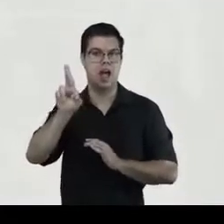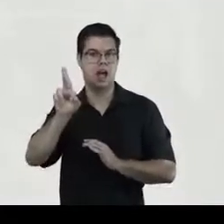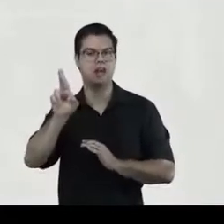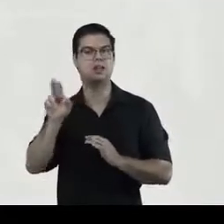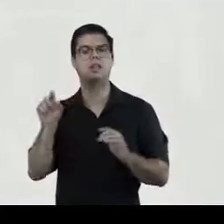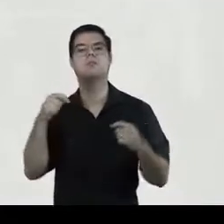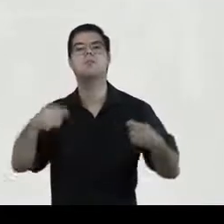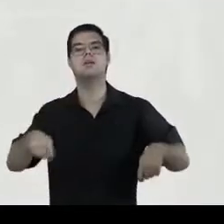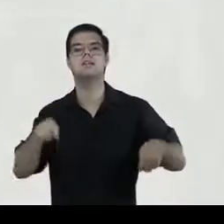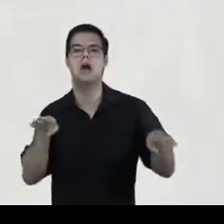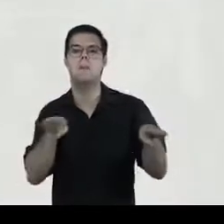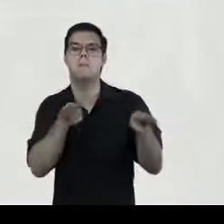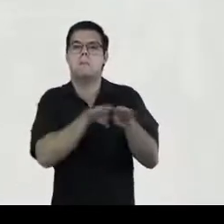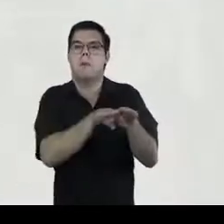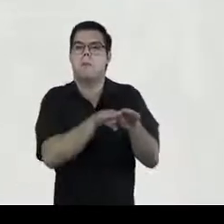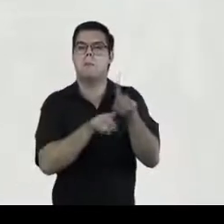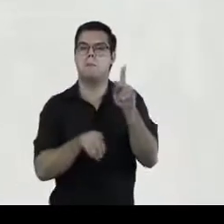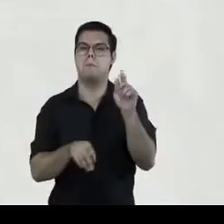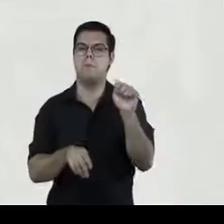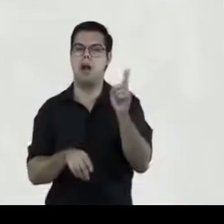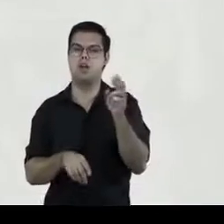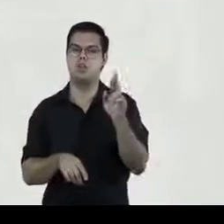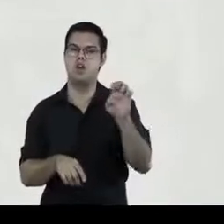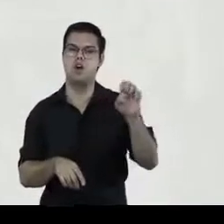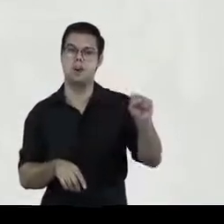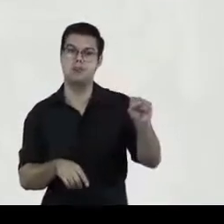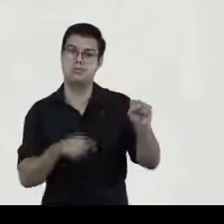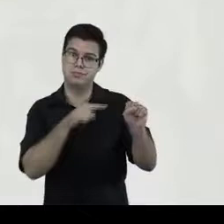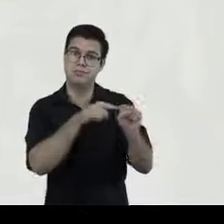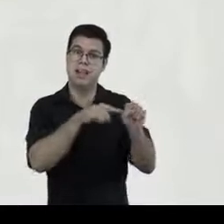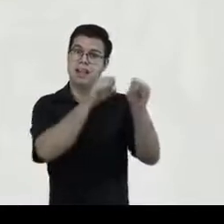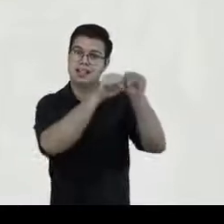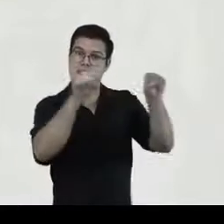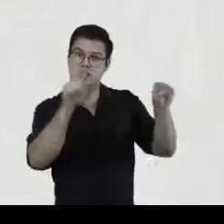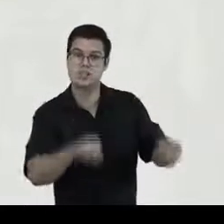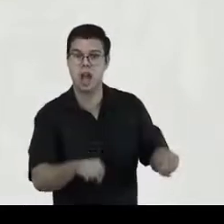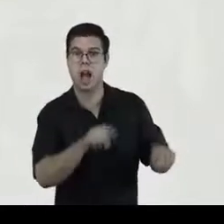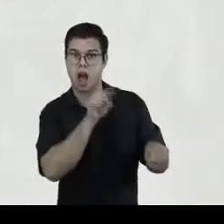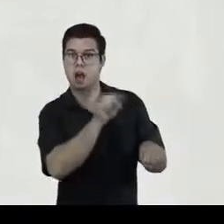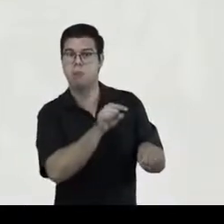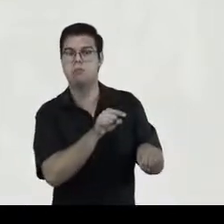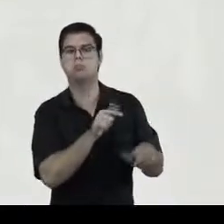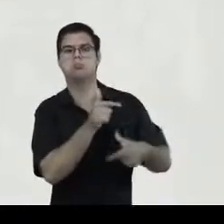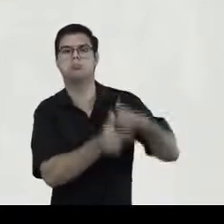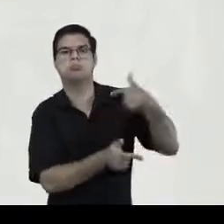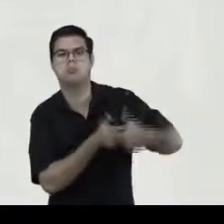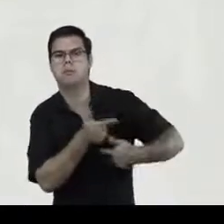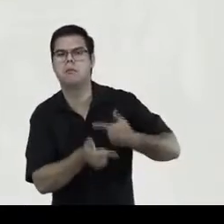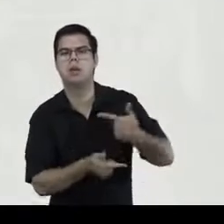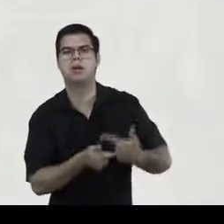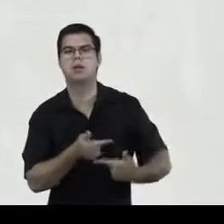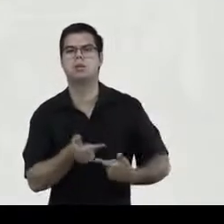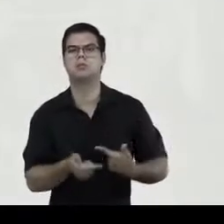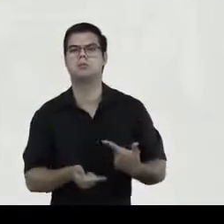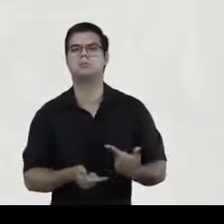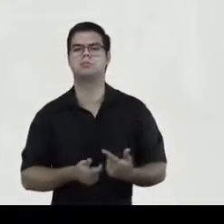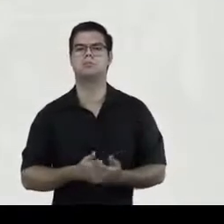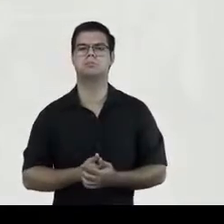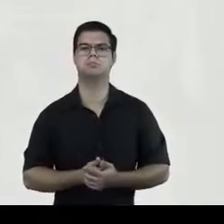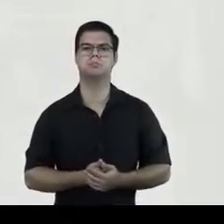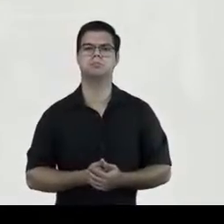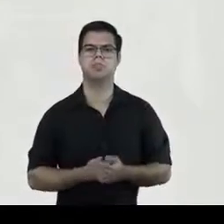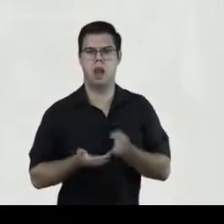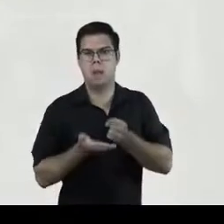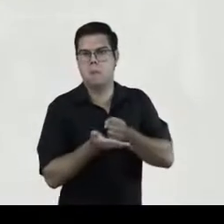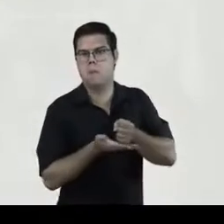Diese Programme funktionieren, ohne zu sehr ins Detail zu gehen, alle darauf, dass sie, basieren alle darauf,